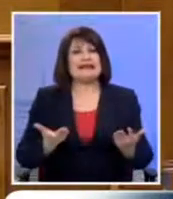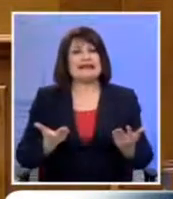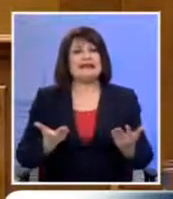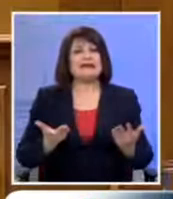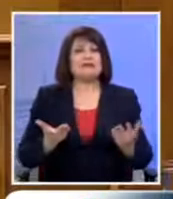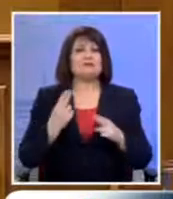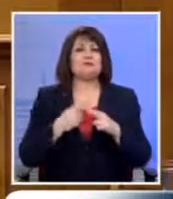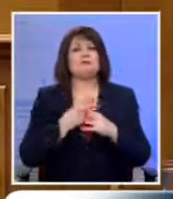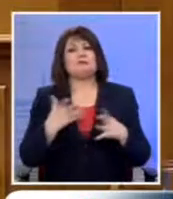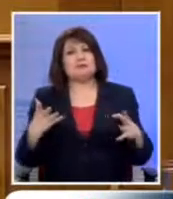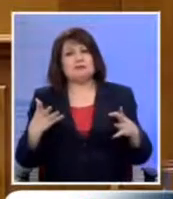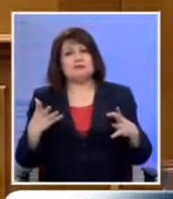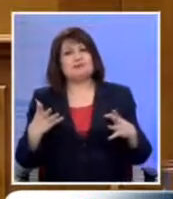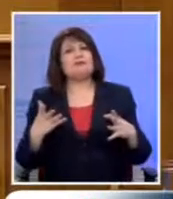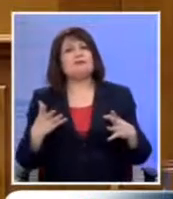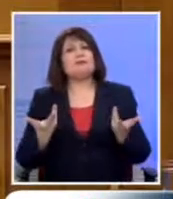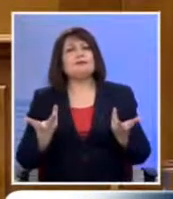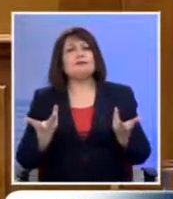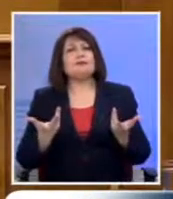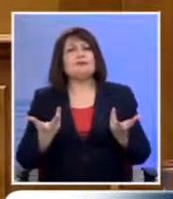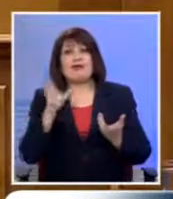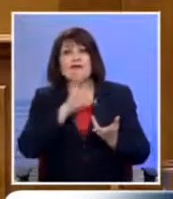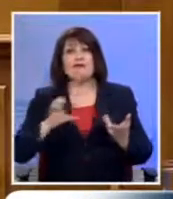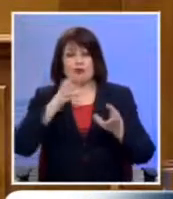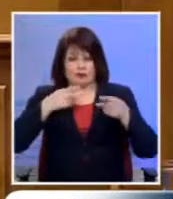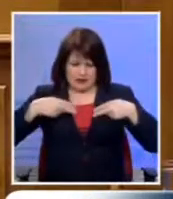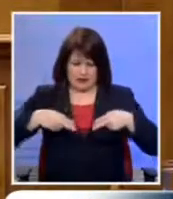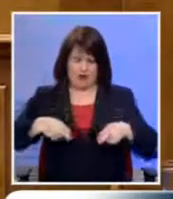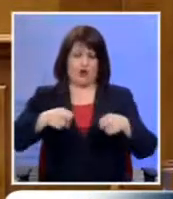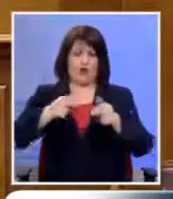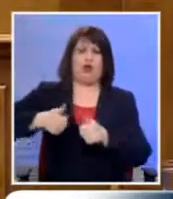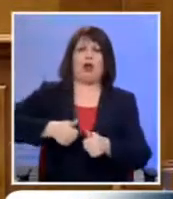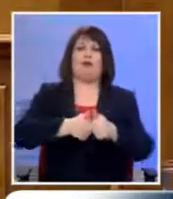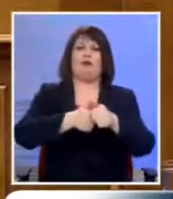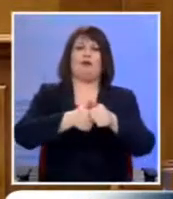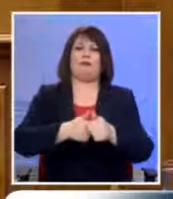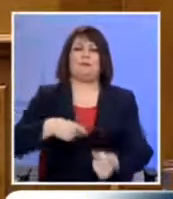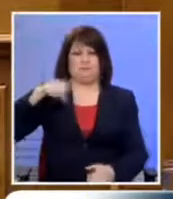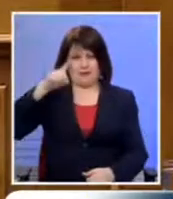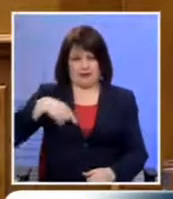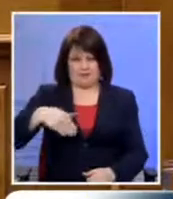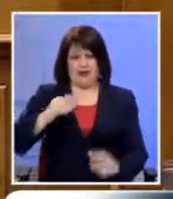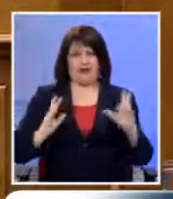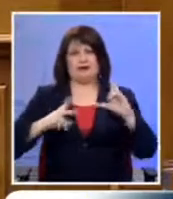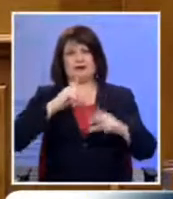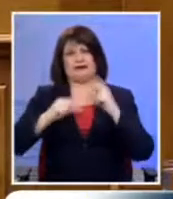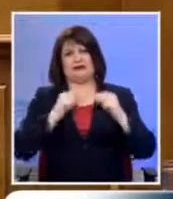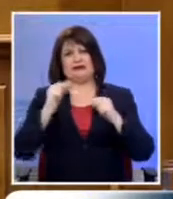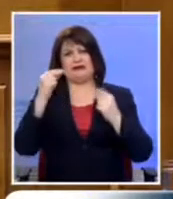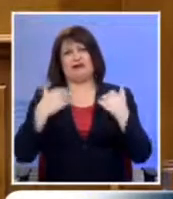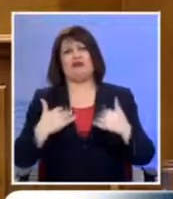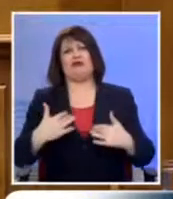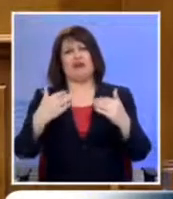βαθμό ακολουθεί και μια ευρωπαϊκή κατεύθυνση. Αυτές τις μέρες συνεδριάζει στη Βουλή